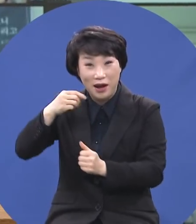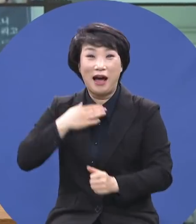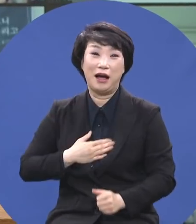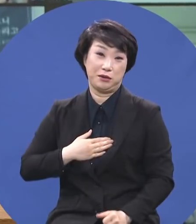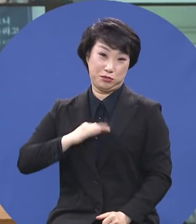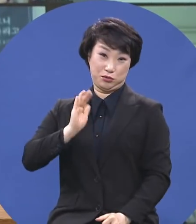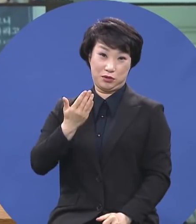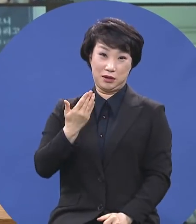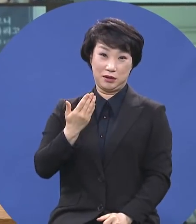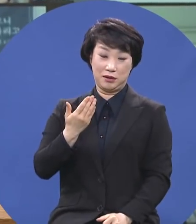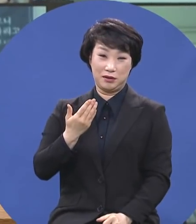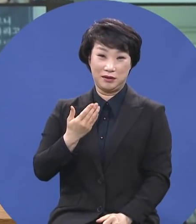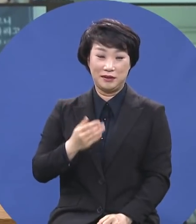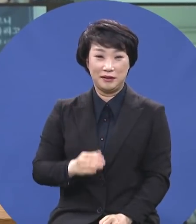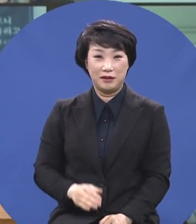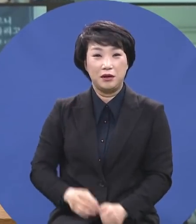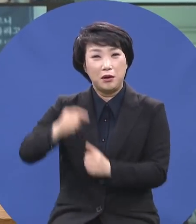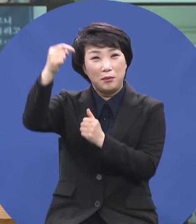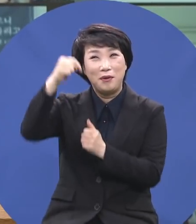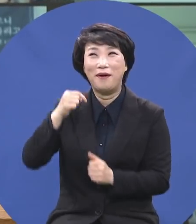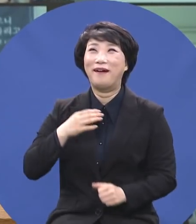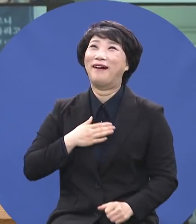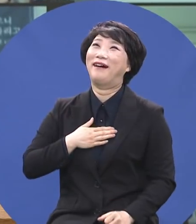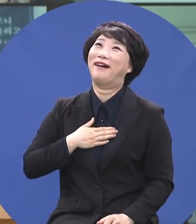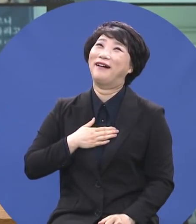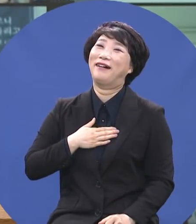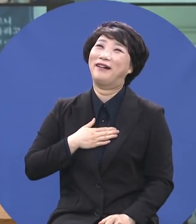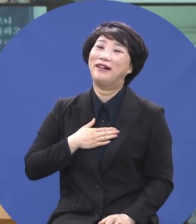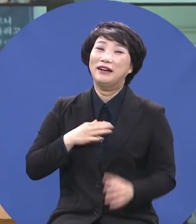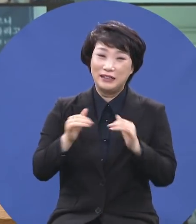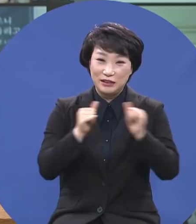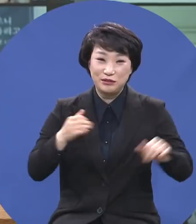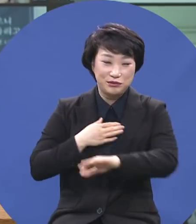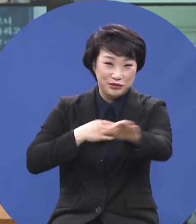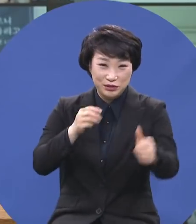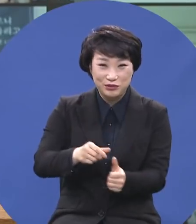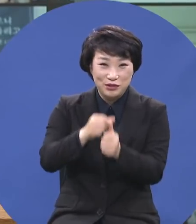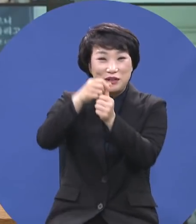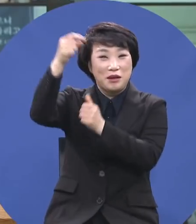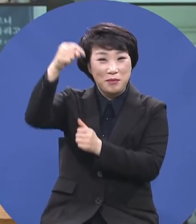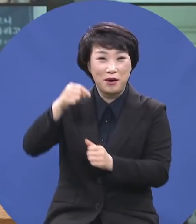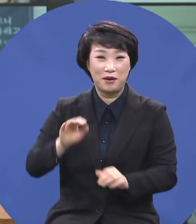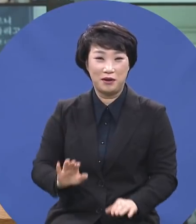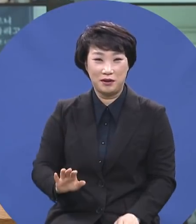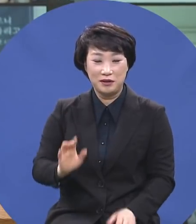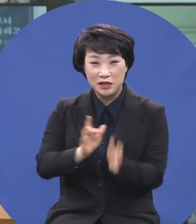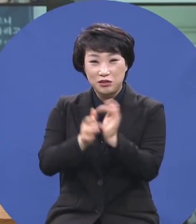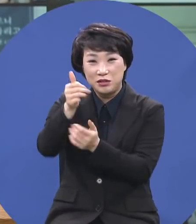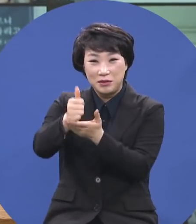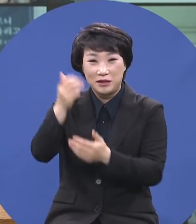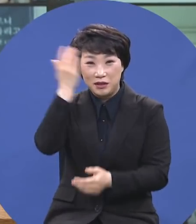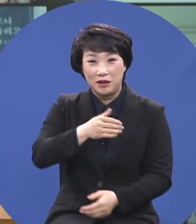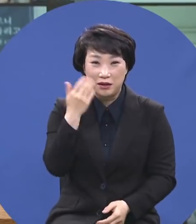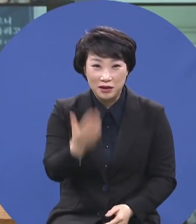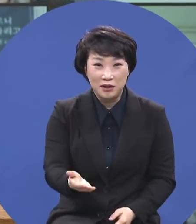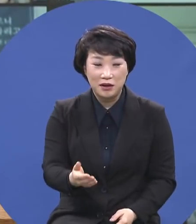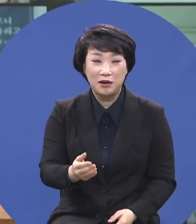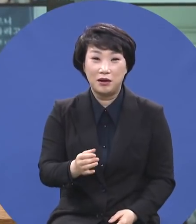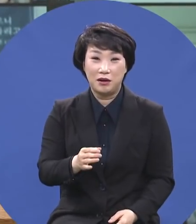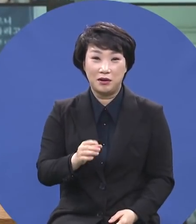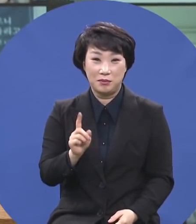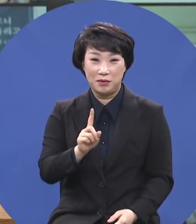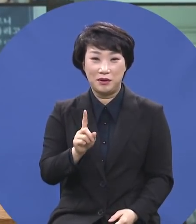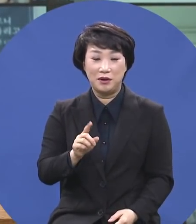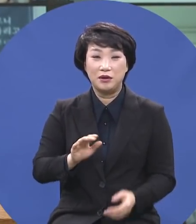알게 됩니다. 계명, 인류 구원의 계명. 예수님이 단도직입적으로